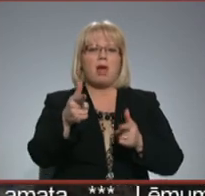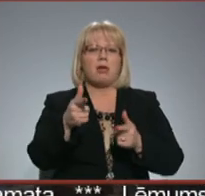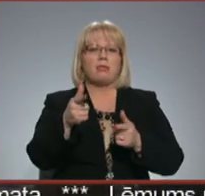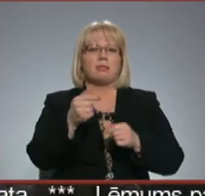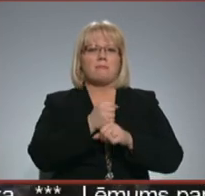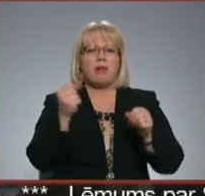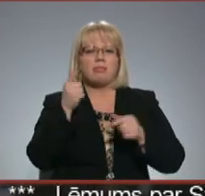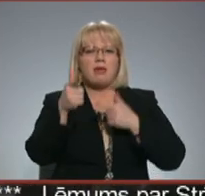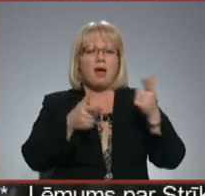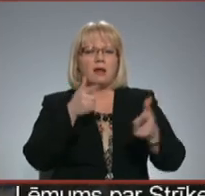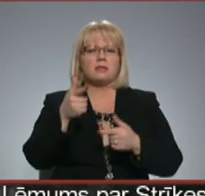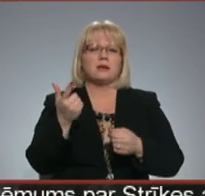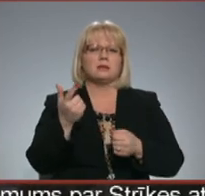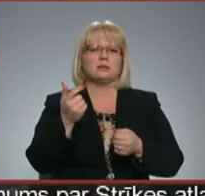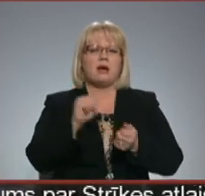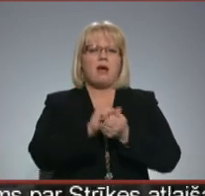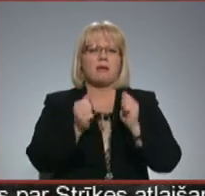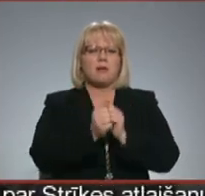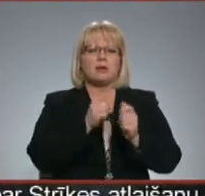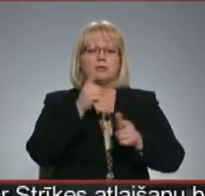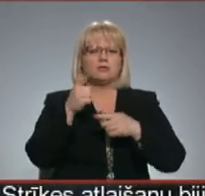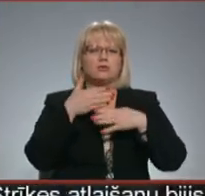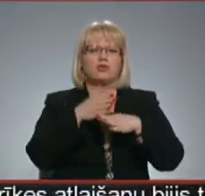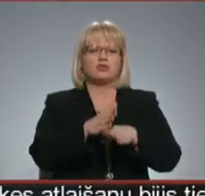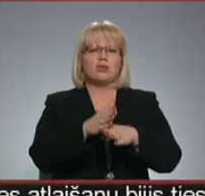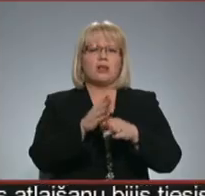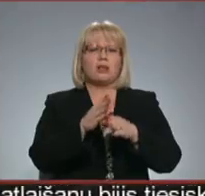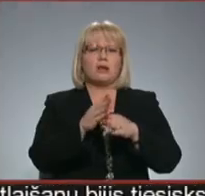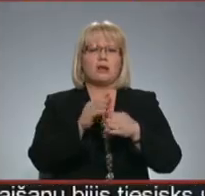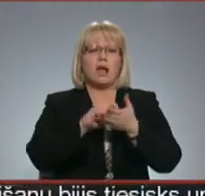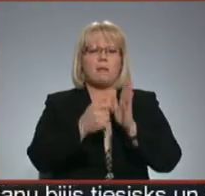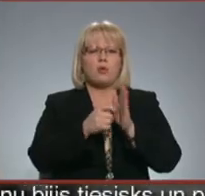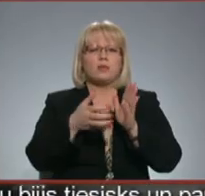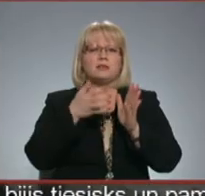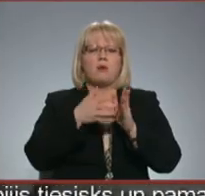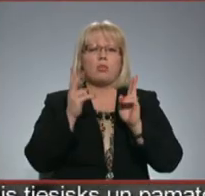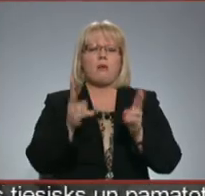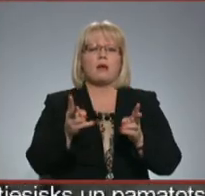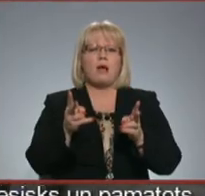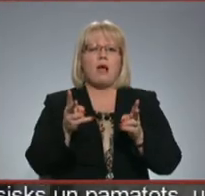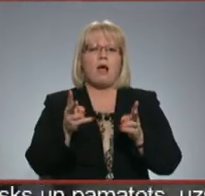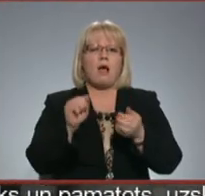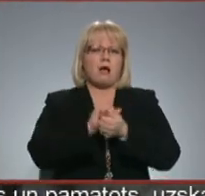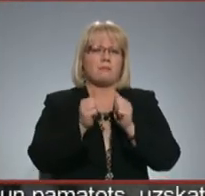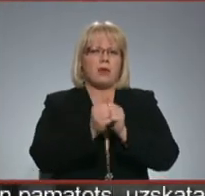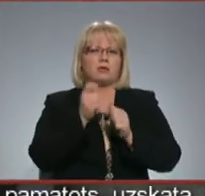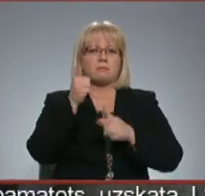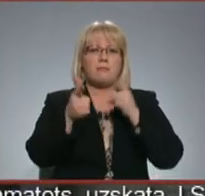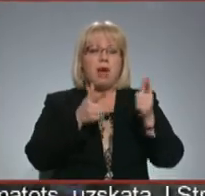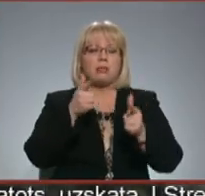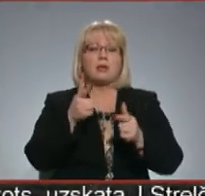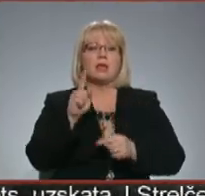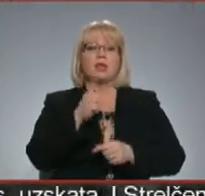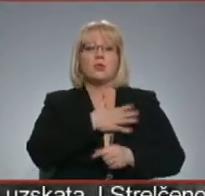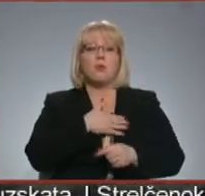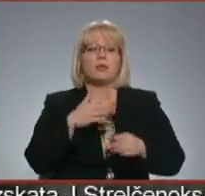petārdes, viņi vēl kārā bruģakmeņus, ko sašķēla mazākos gabalos un izmanto kā tādus, nu, kā akmeņus met. Tad viņi